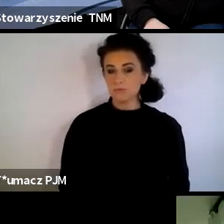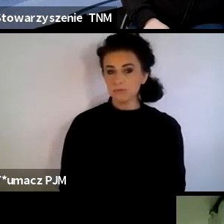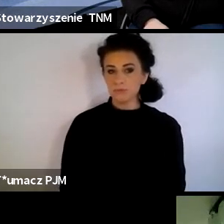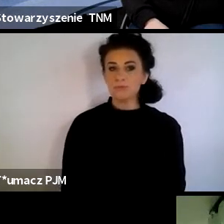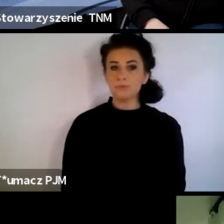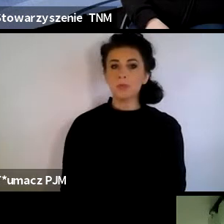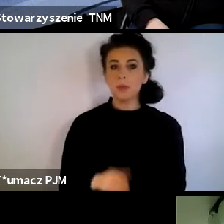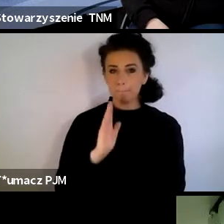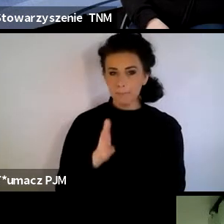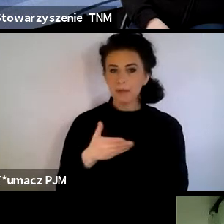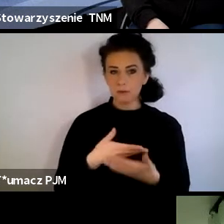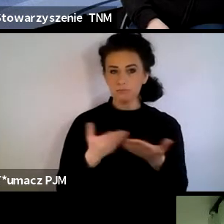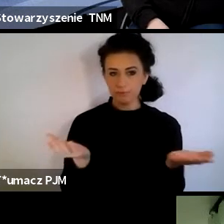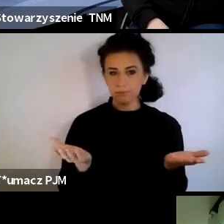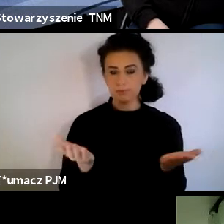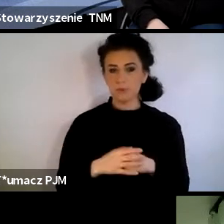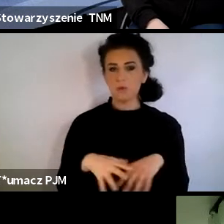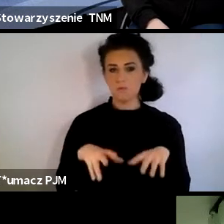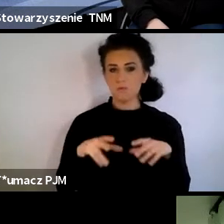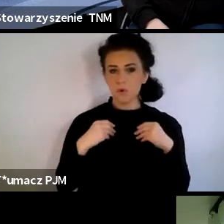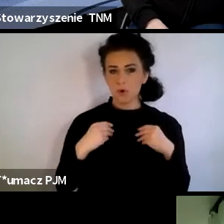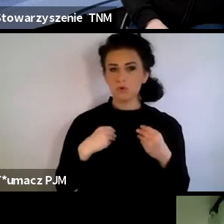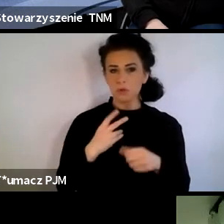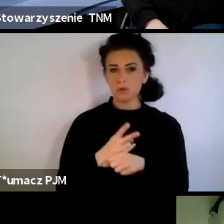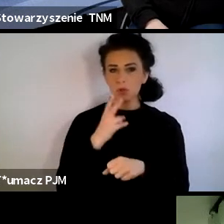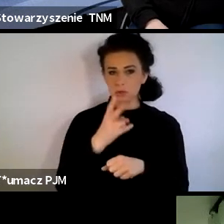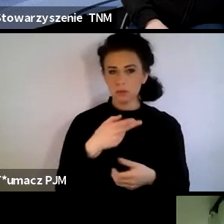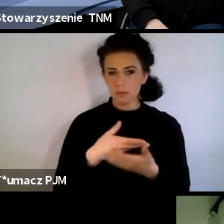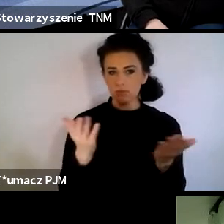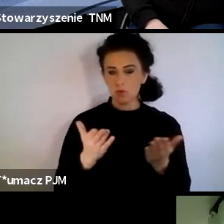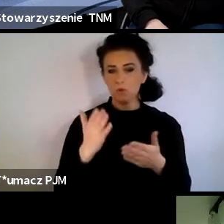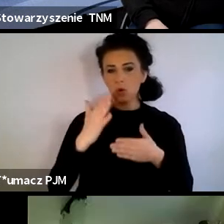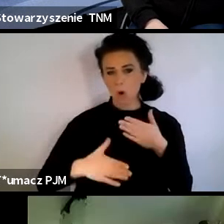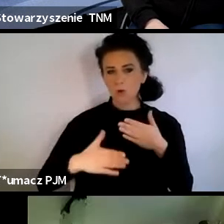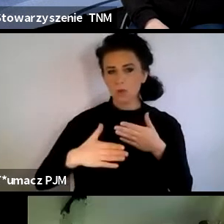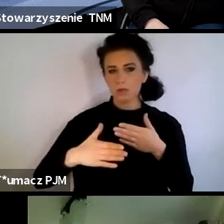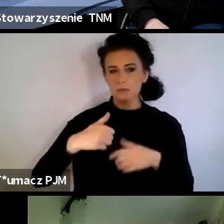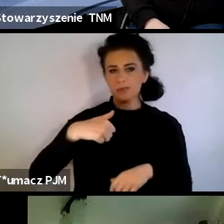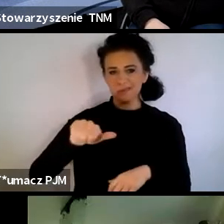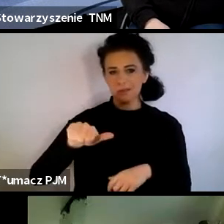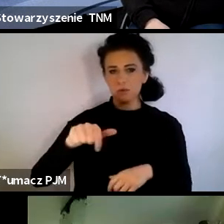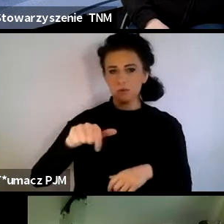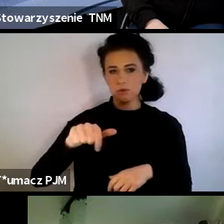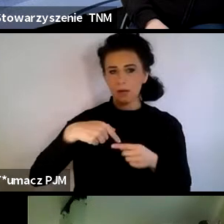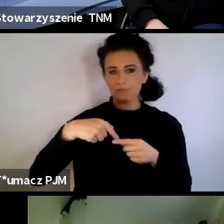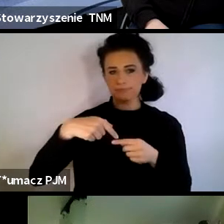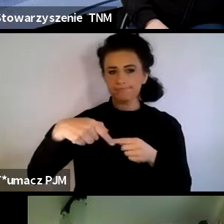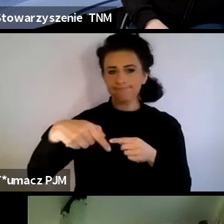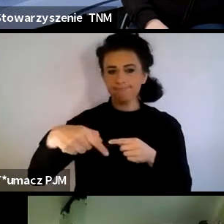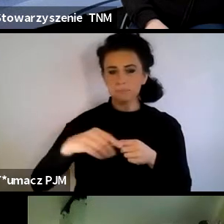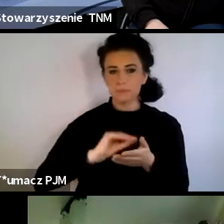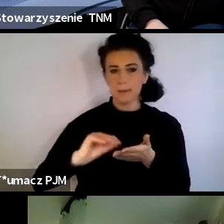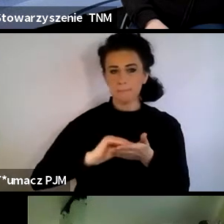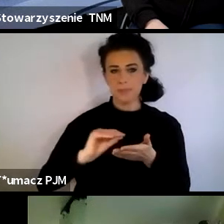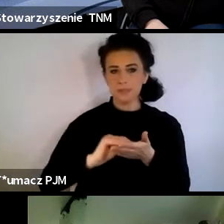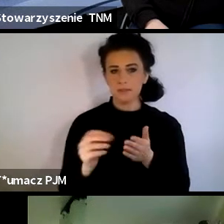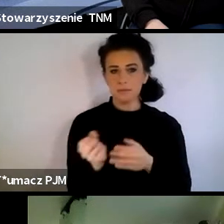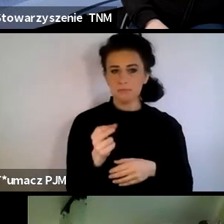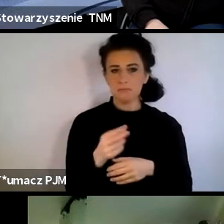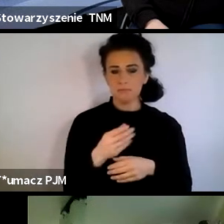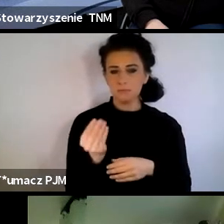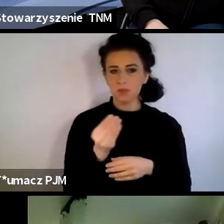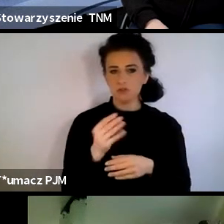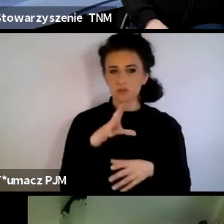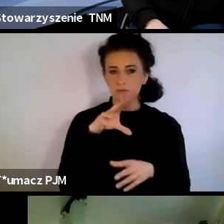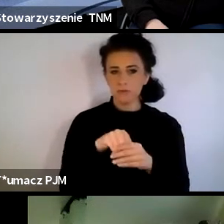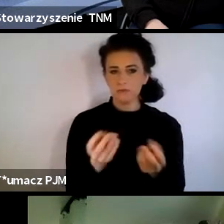One będą dostępne, udostępnimy je, mam nadzieję, końcem tygodnia, opatrzymy je jeszcze napisami, tak żeby były w